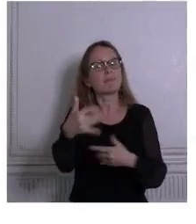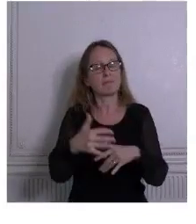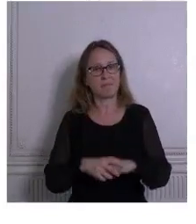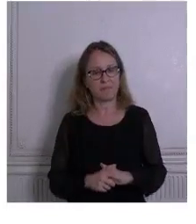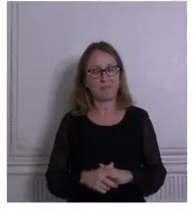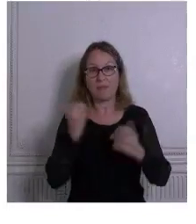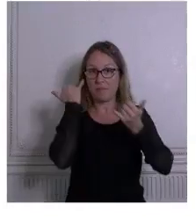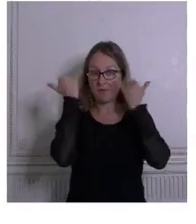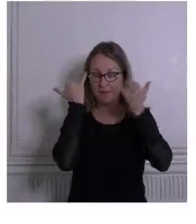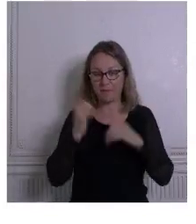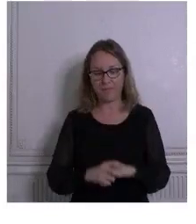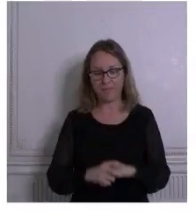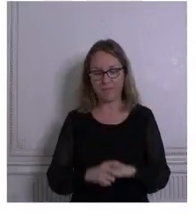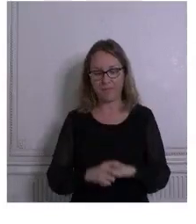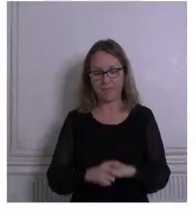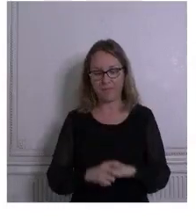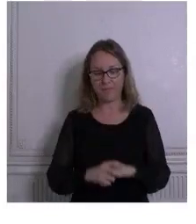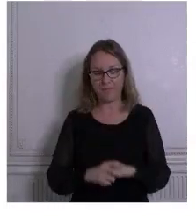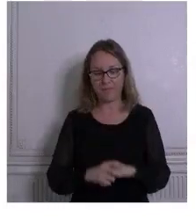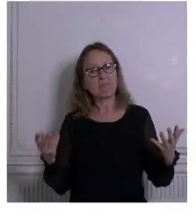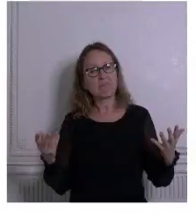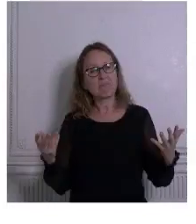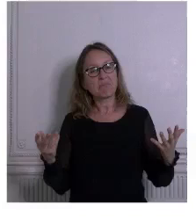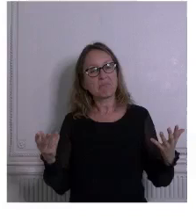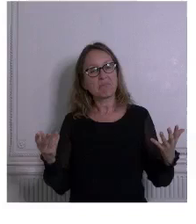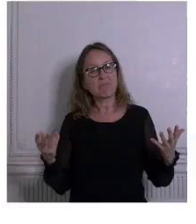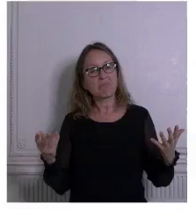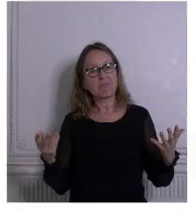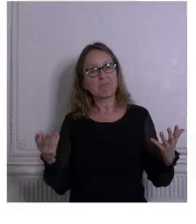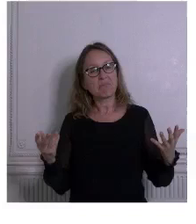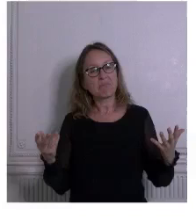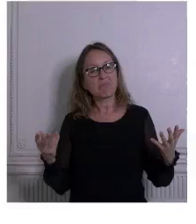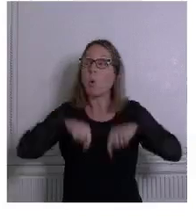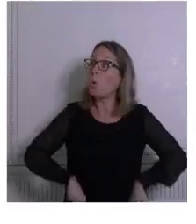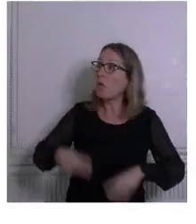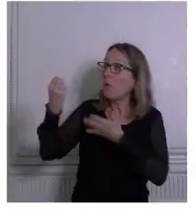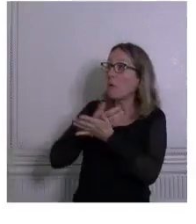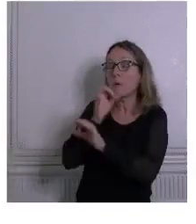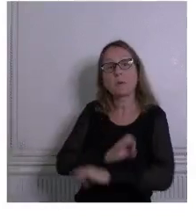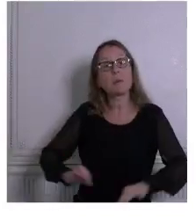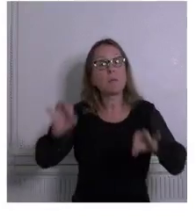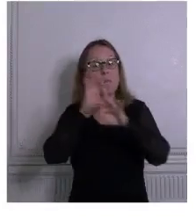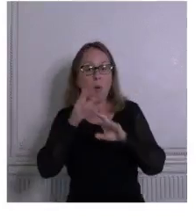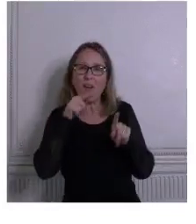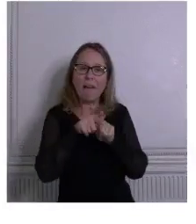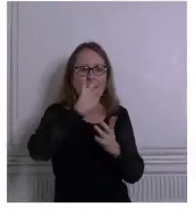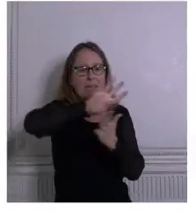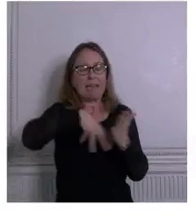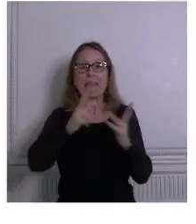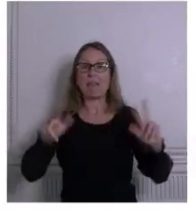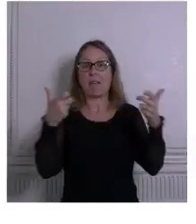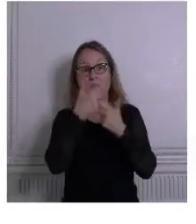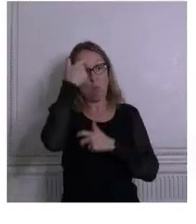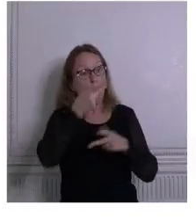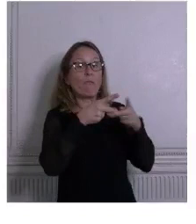parfois. Un exemple, ce sont les dictionnaires que l'on remet désormais au CE1, que l'on arrive à, puisque la loi permet d'acheter ça auprès des librairies, donc